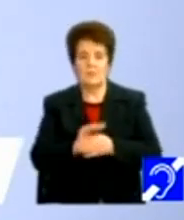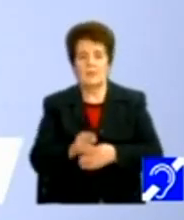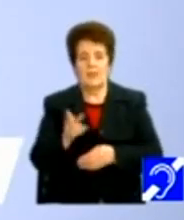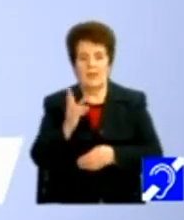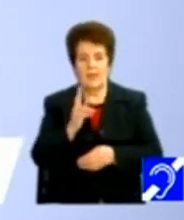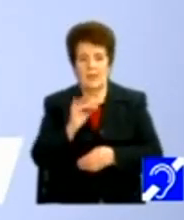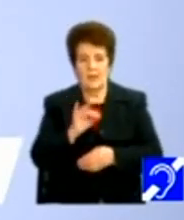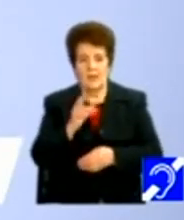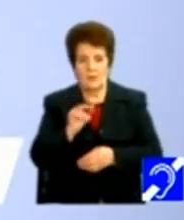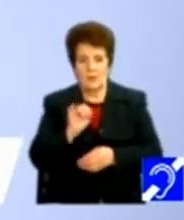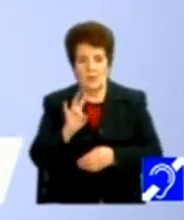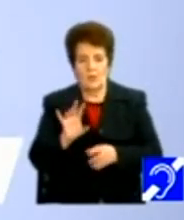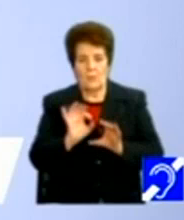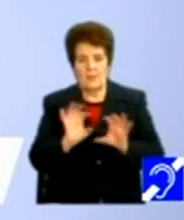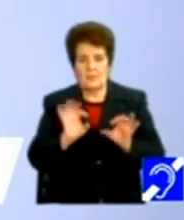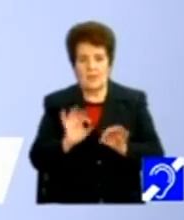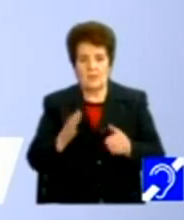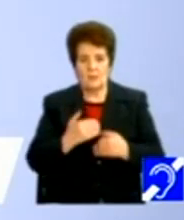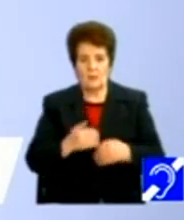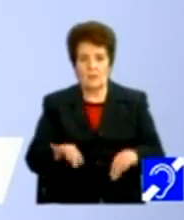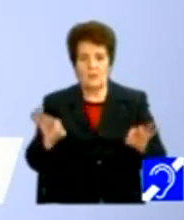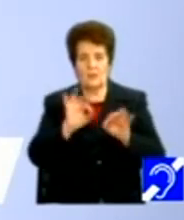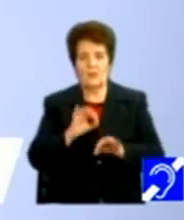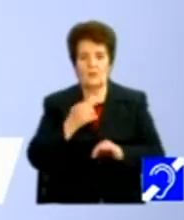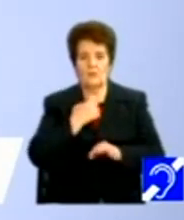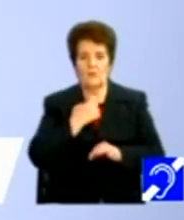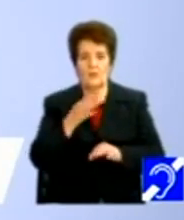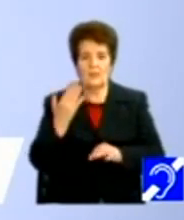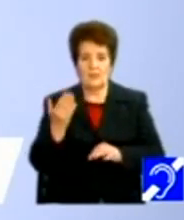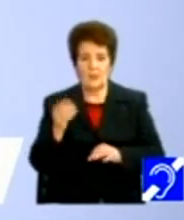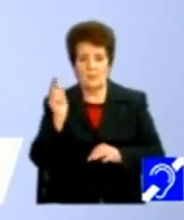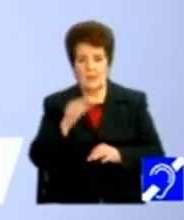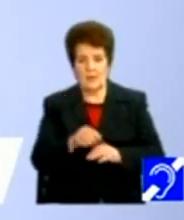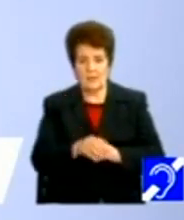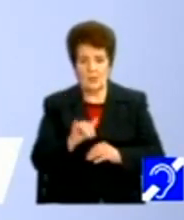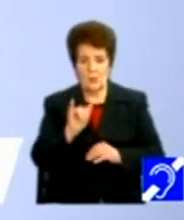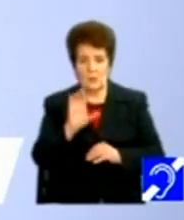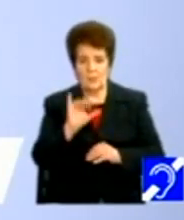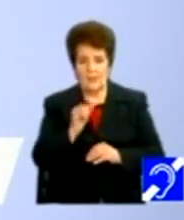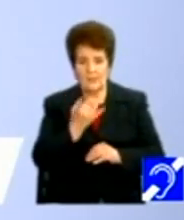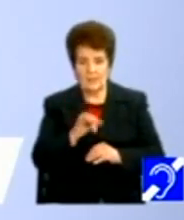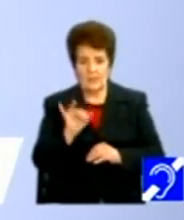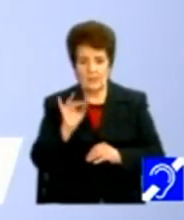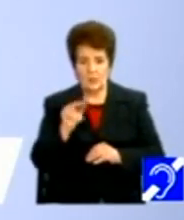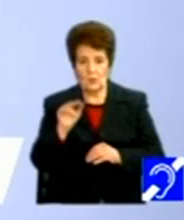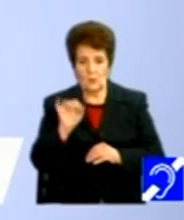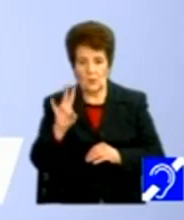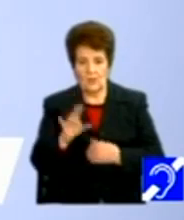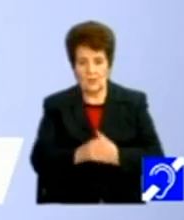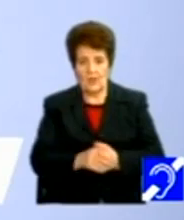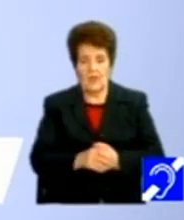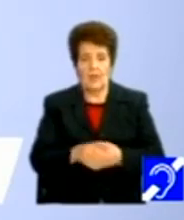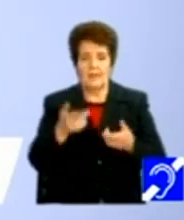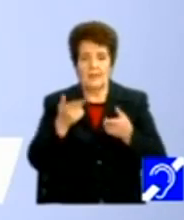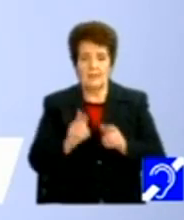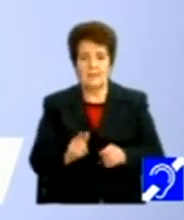Dodon. Deci mesajul nostru este: niciun vot din dreapta către Usatăi și Dodon. Și